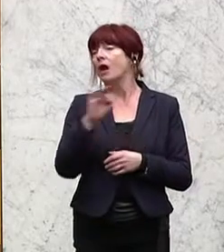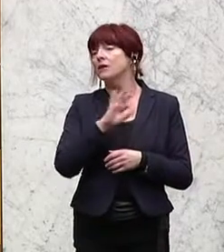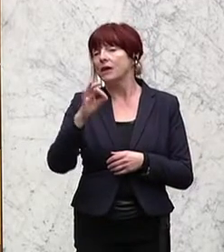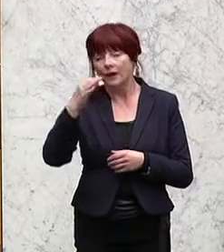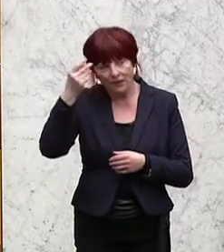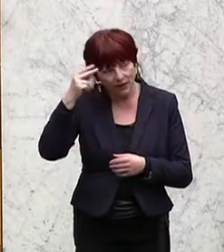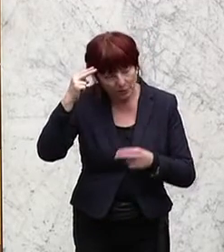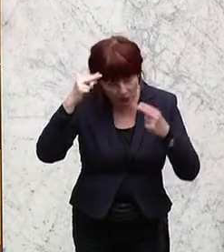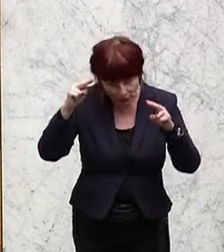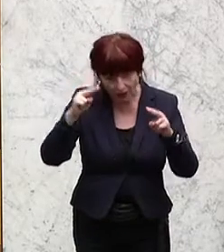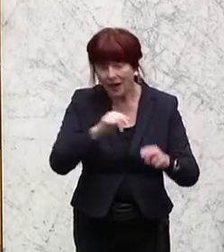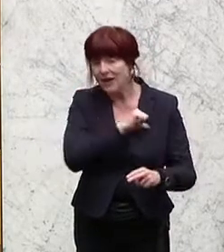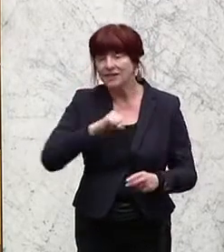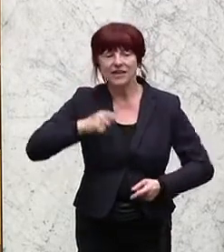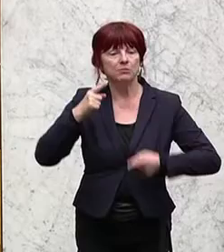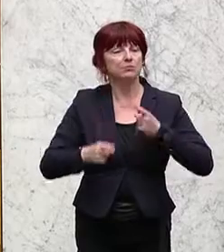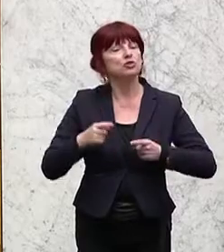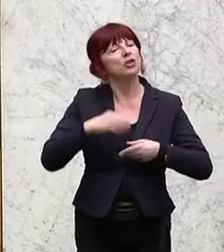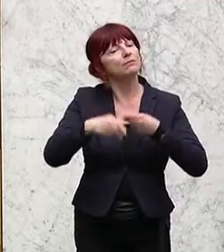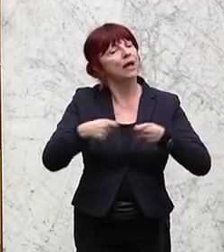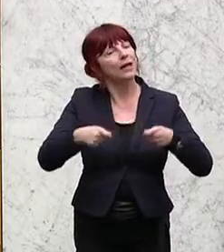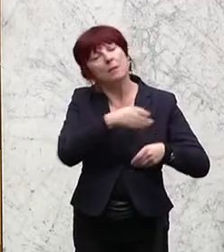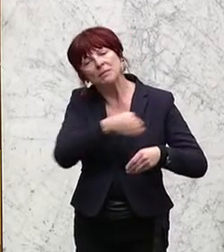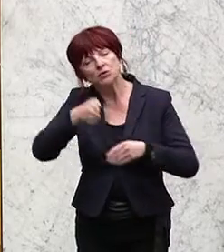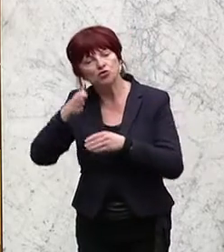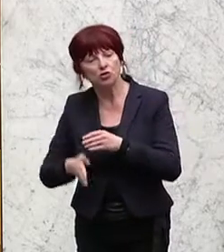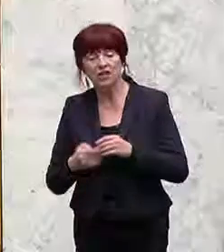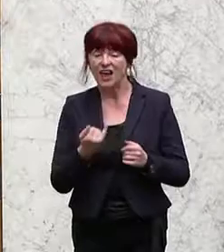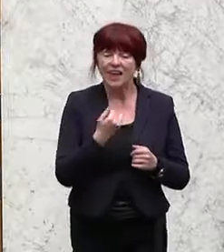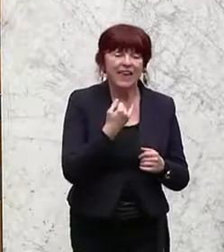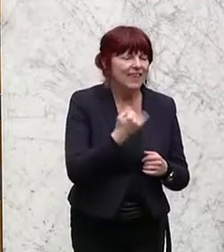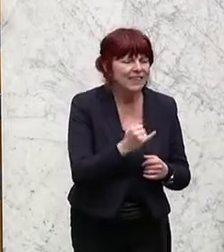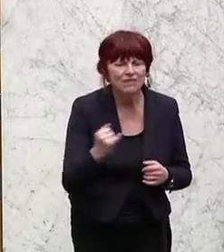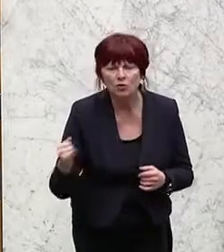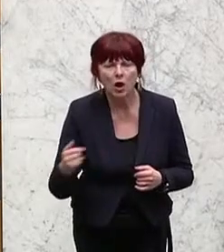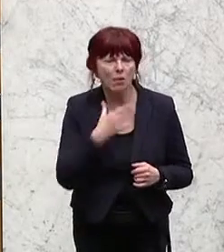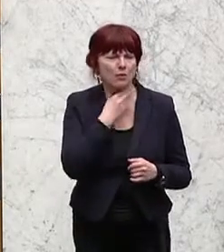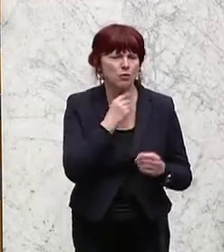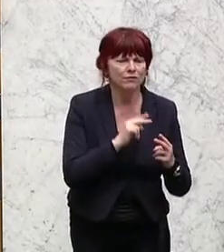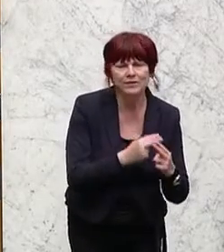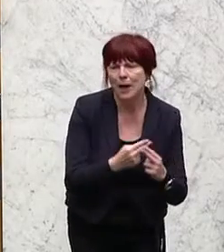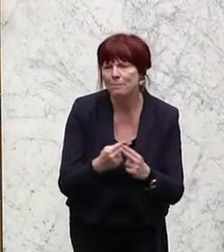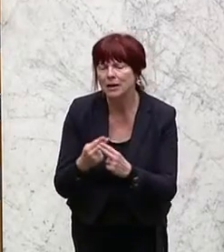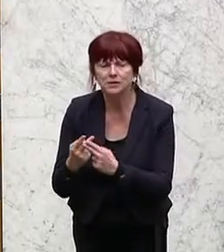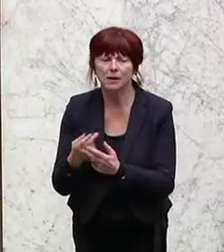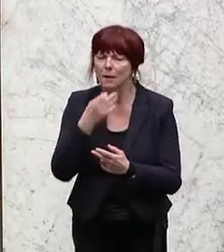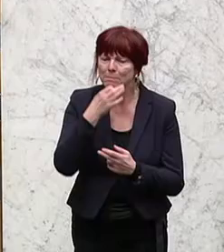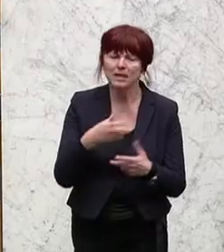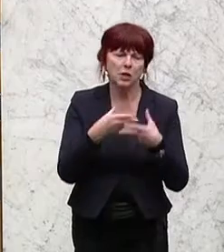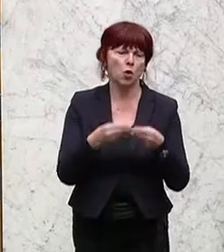selbstbestimmendes Handeln bis zum Schluss. Individuelle Bedürfnisse abdecken, bestmöglich maßgeschneiderte Lösungen